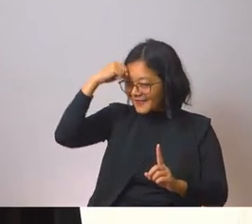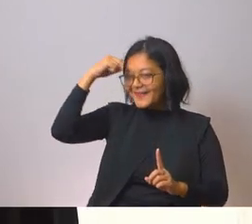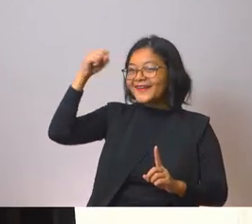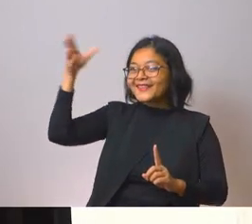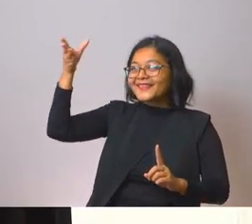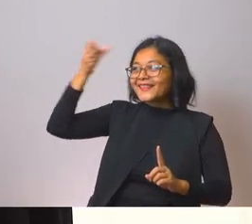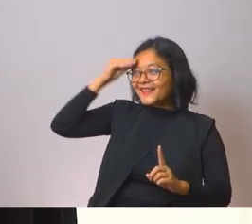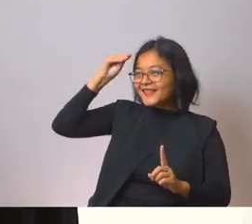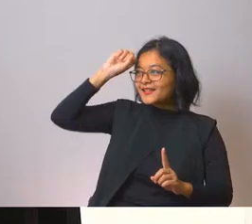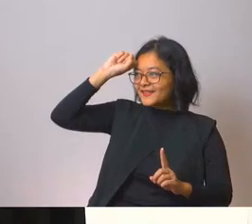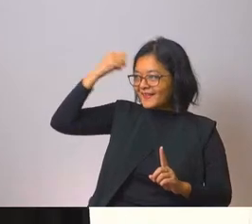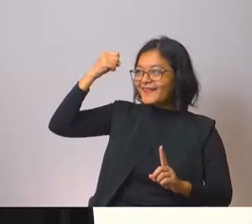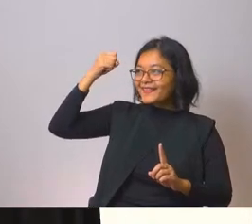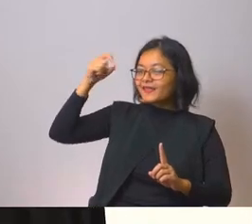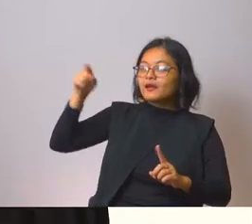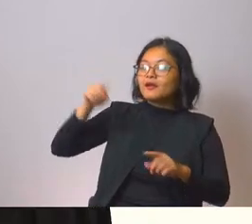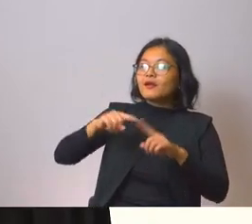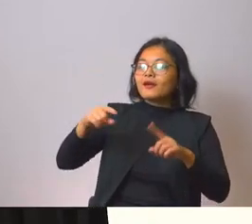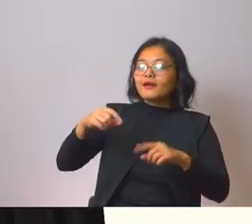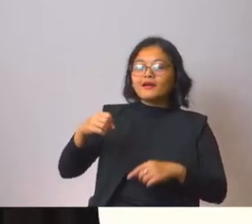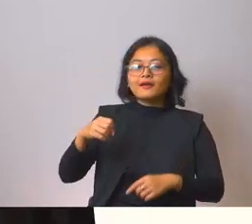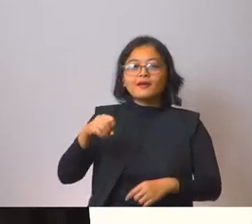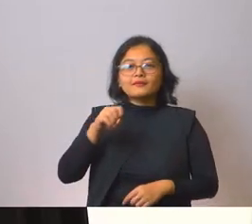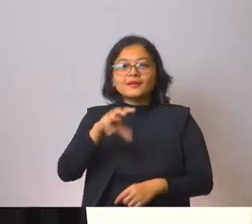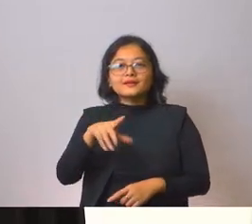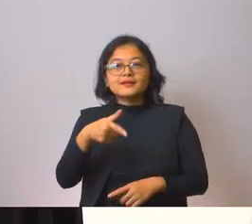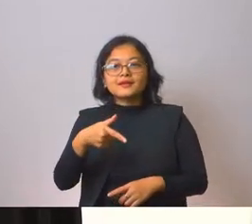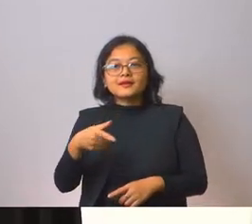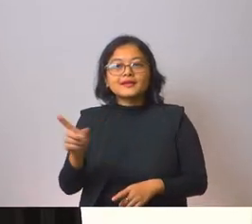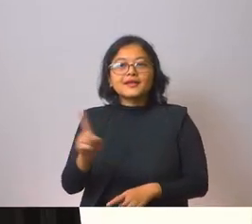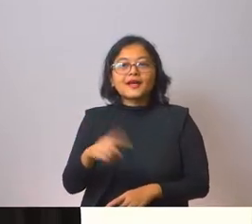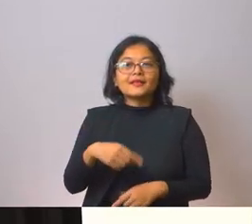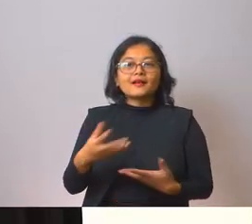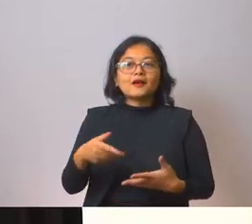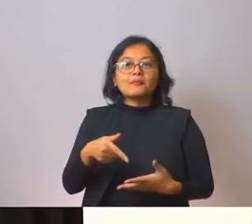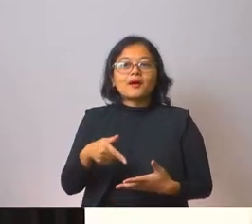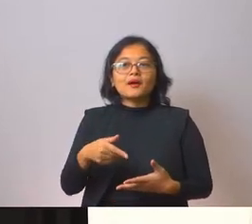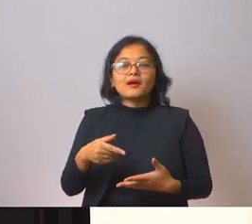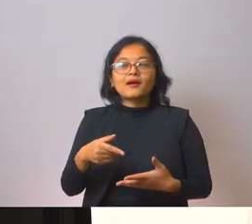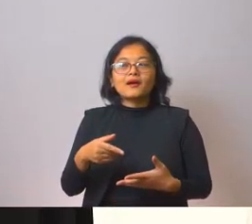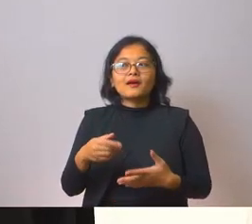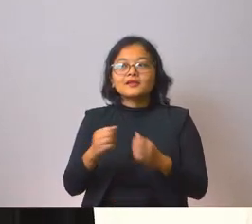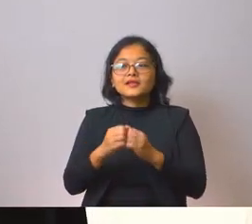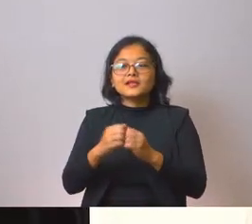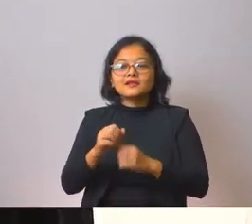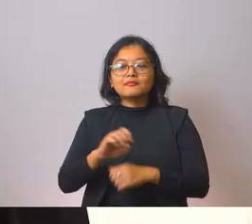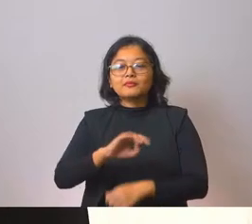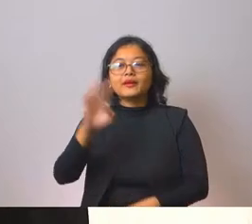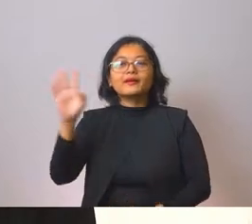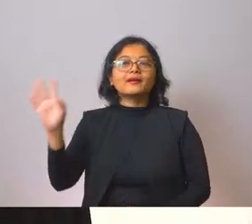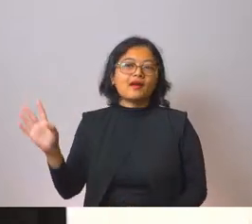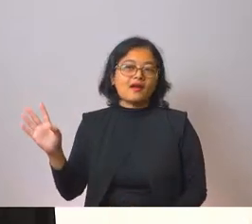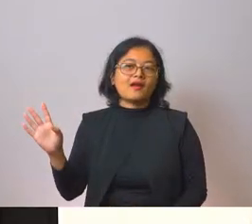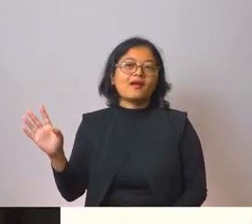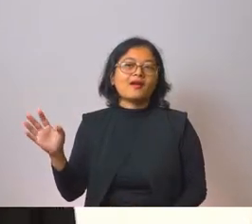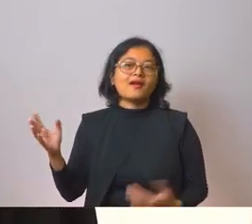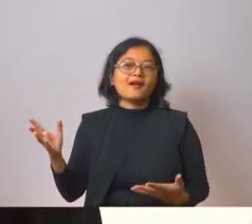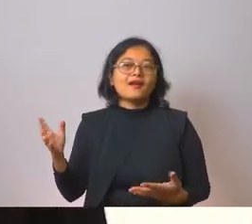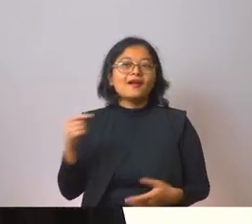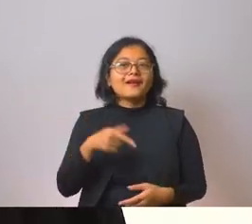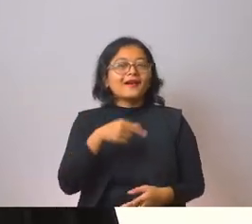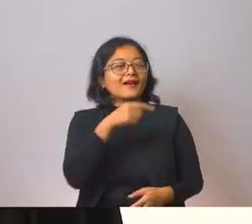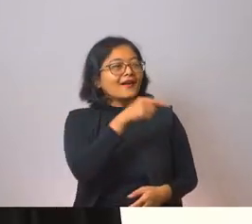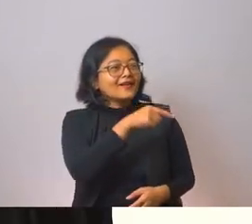itu? Saya harus introspeksi diri, kadang-kadang sudah anak-anak pasti juga segera melupakan. Ternyata Kak Kesia di umur